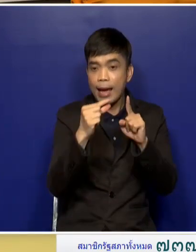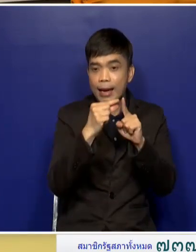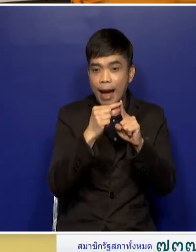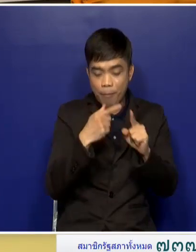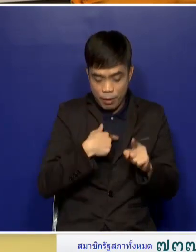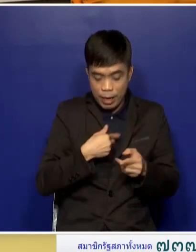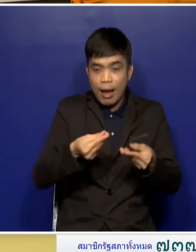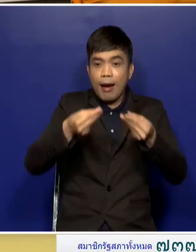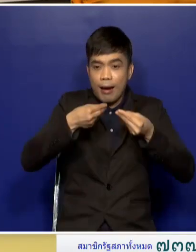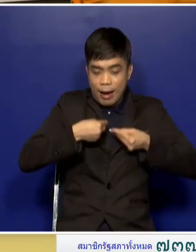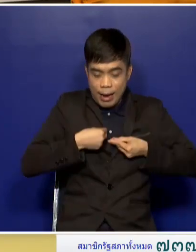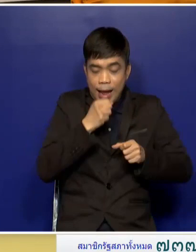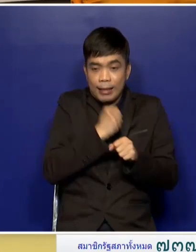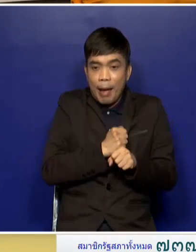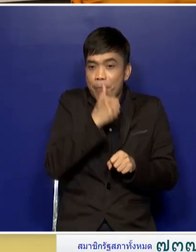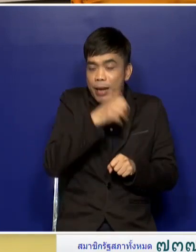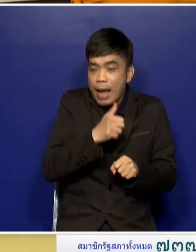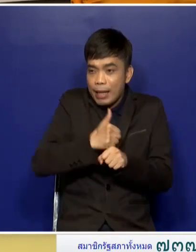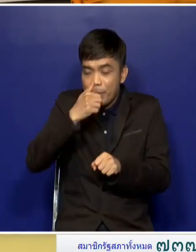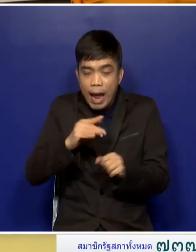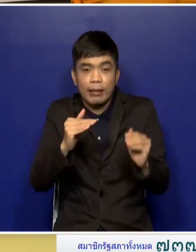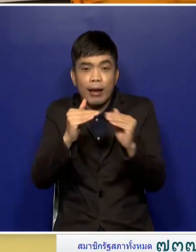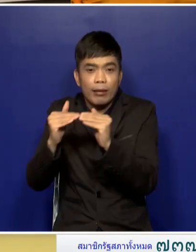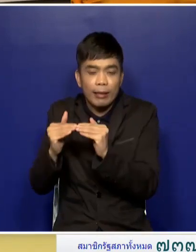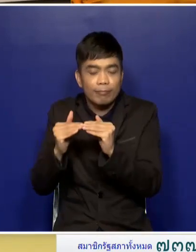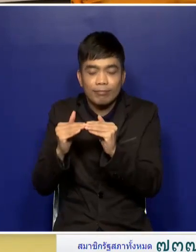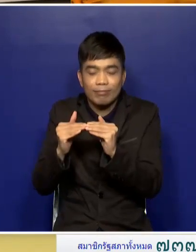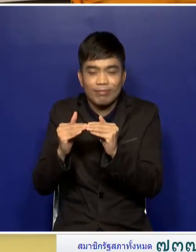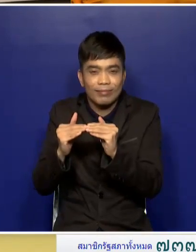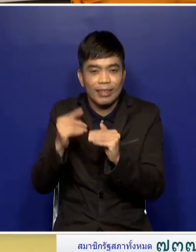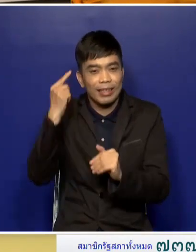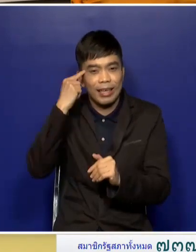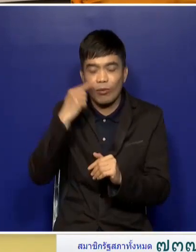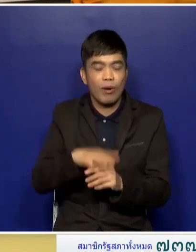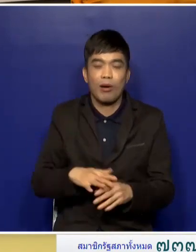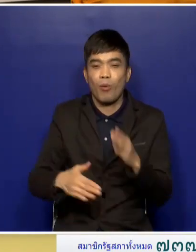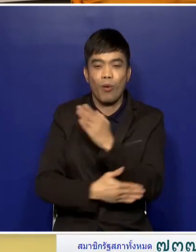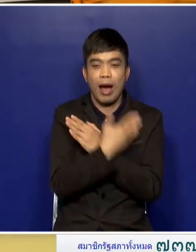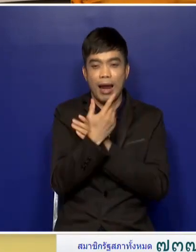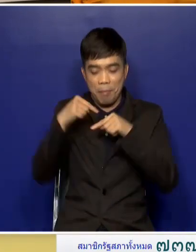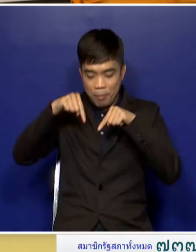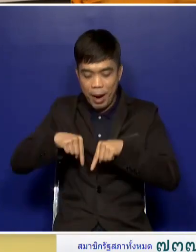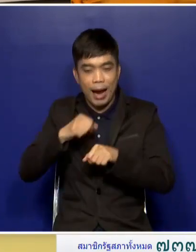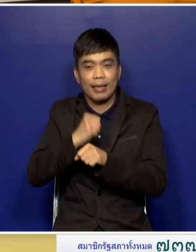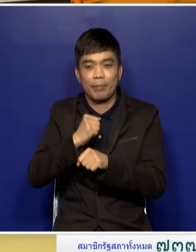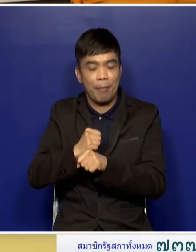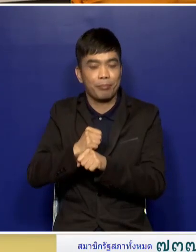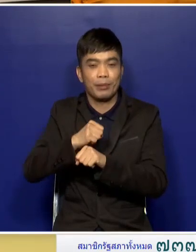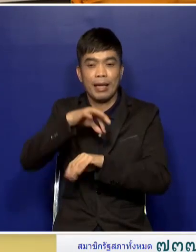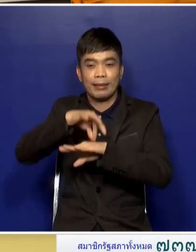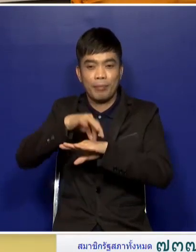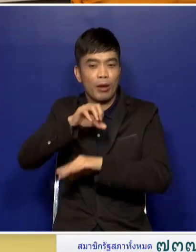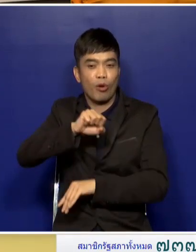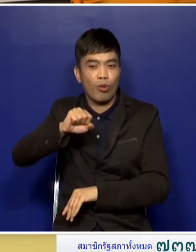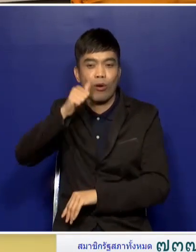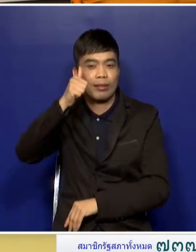อะไรทำอะไรไม่ได้แบเท่าเทียมกับเบอรอนผมว่าชาินี้กไมมทางทผมจะเข้าสภาแงนี้ได้ Console ฉั้ ผมาก จะ ให้ ส